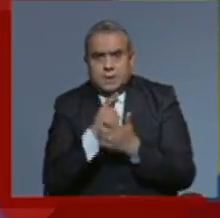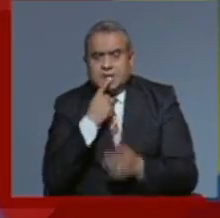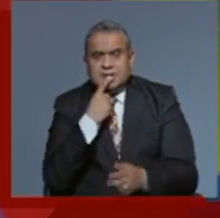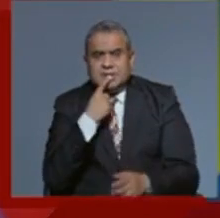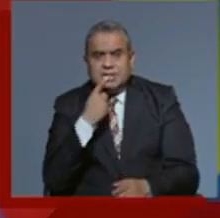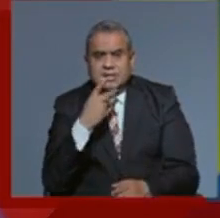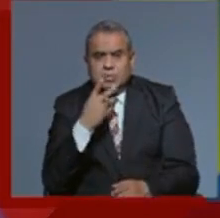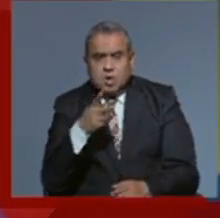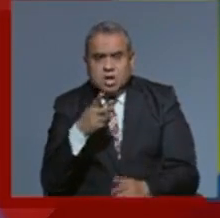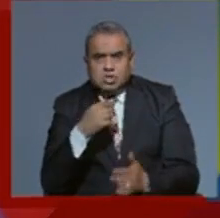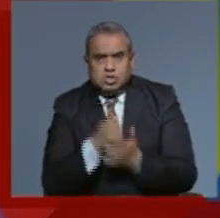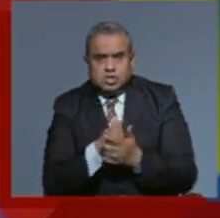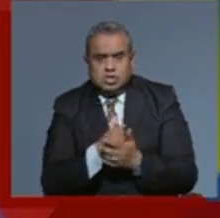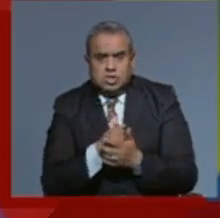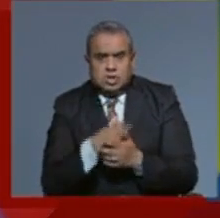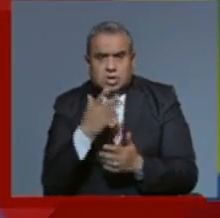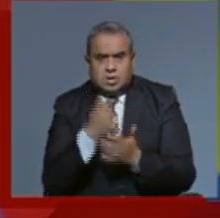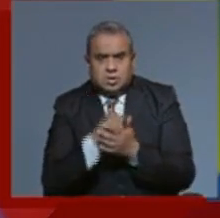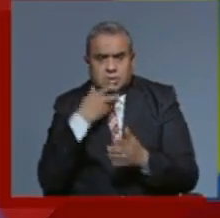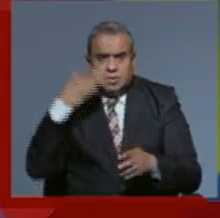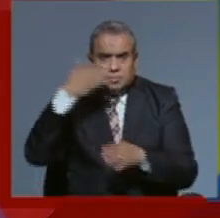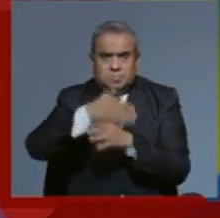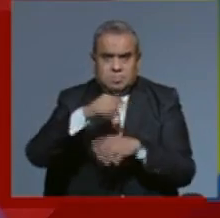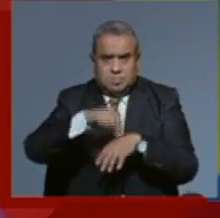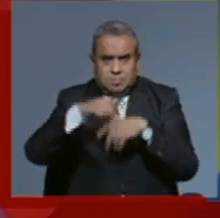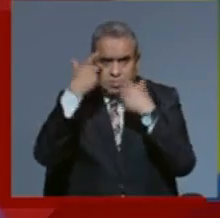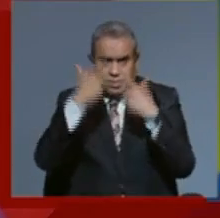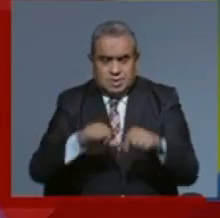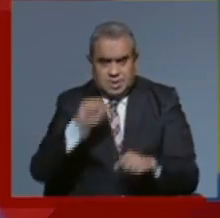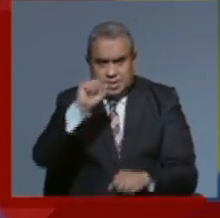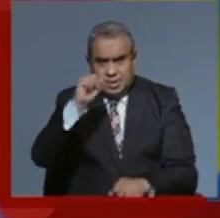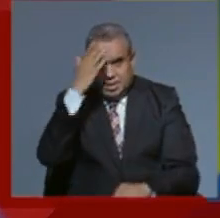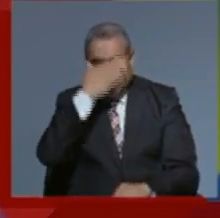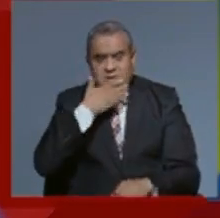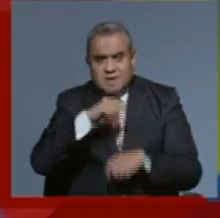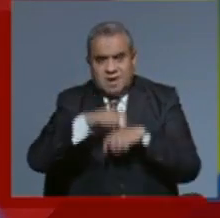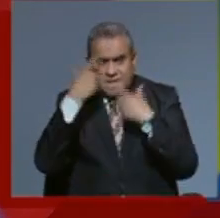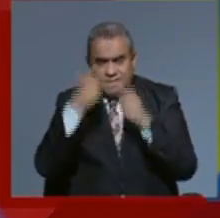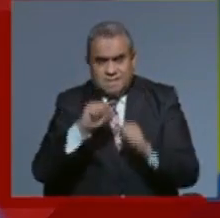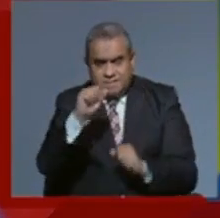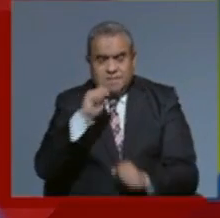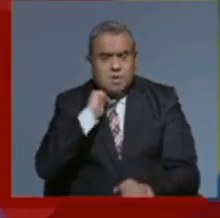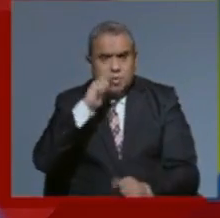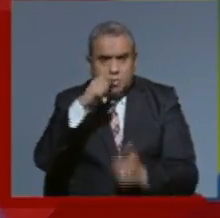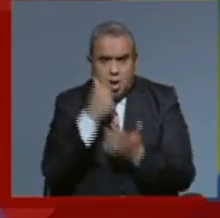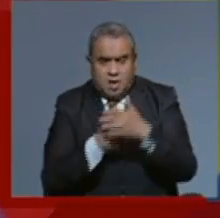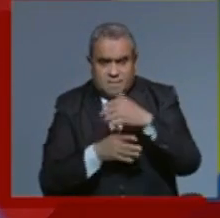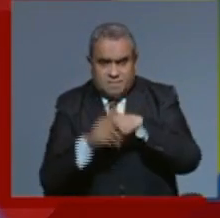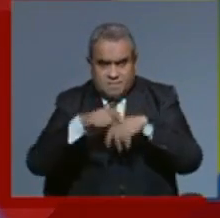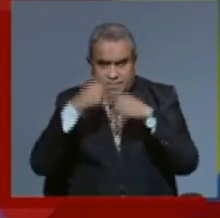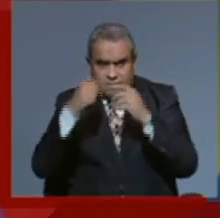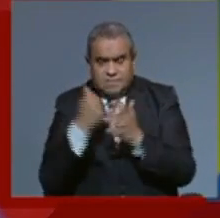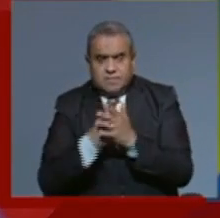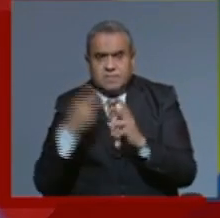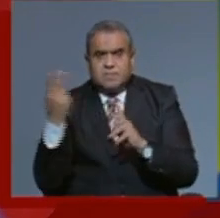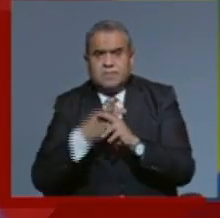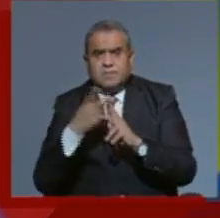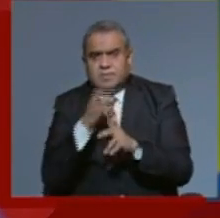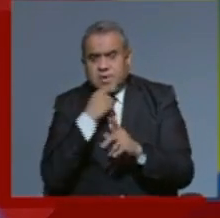هاجموا عاصمة بلادنا مدينة بانجيفا بين